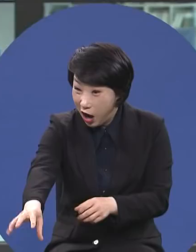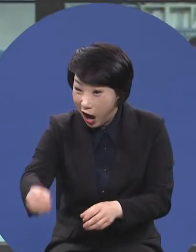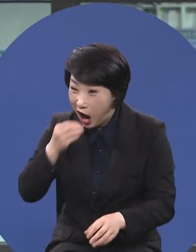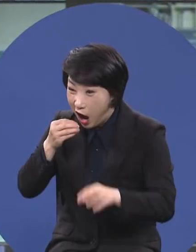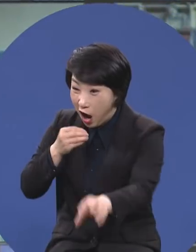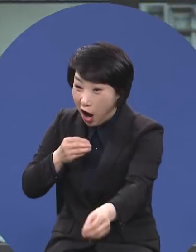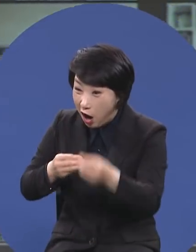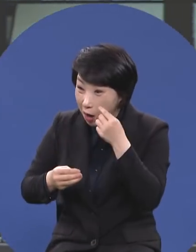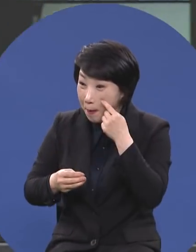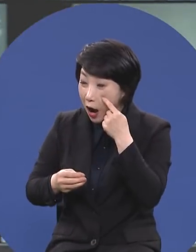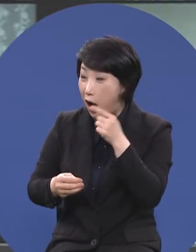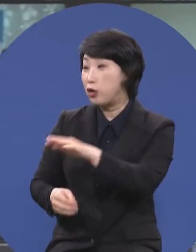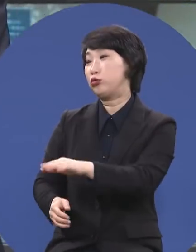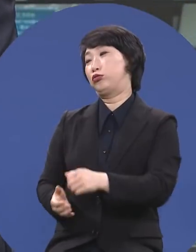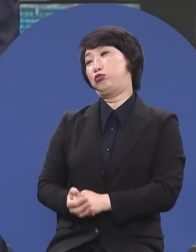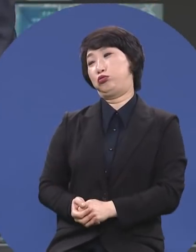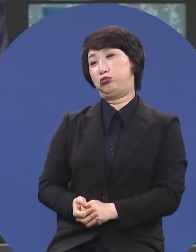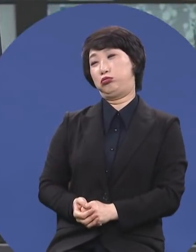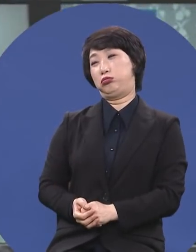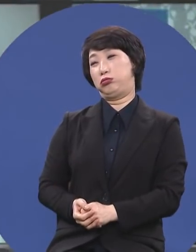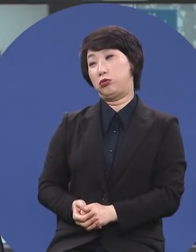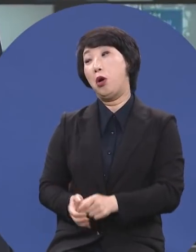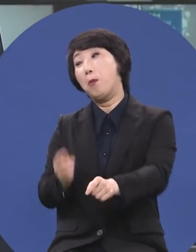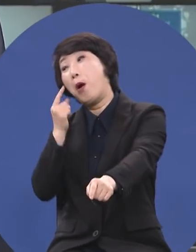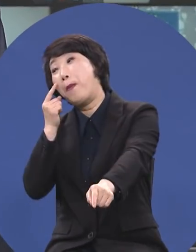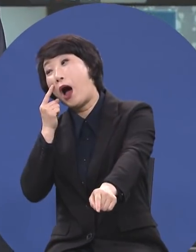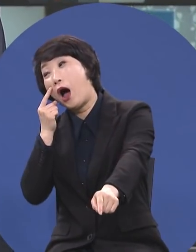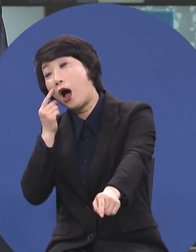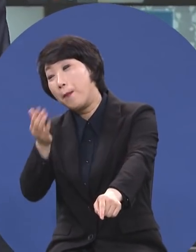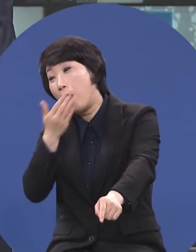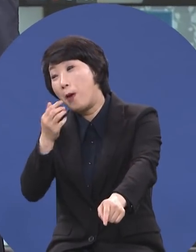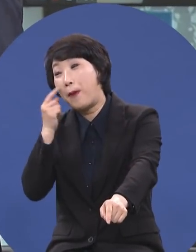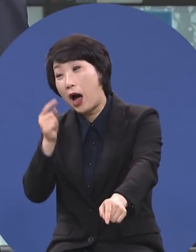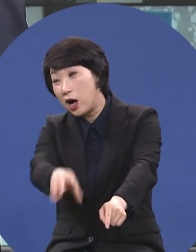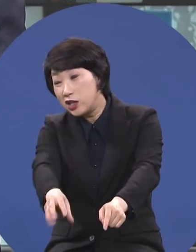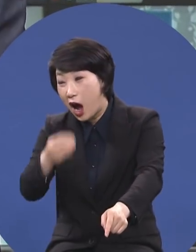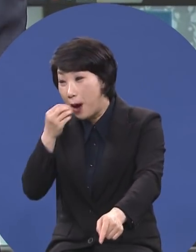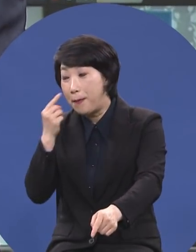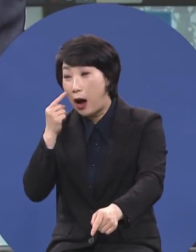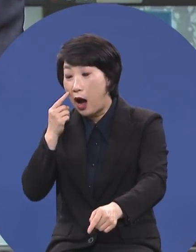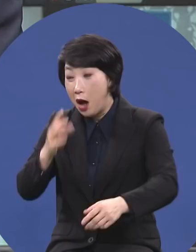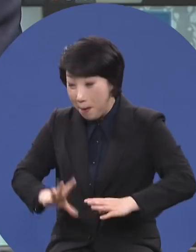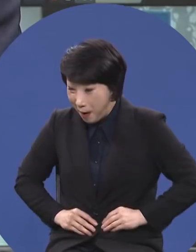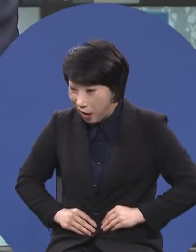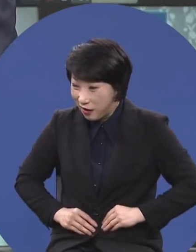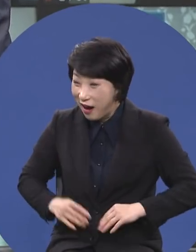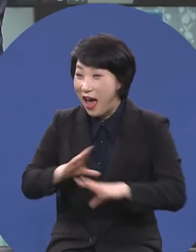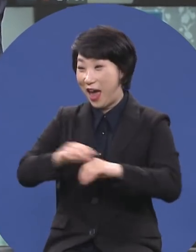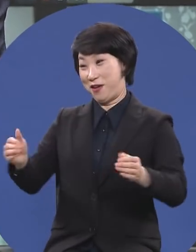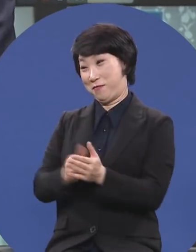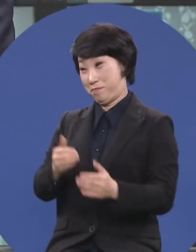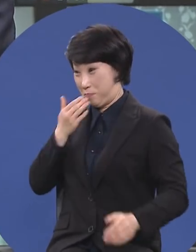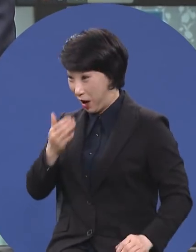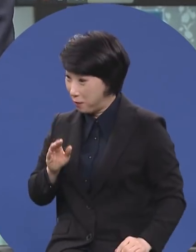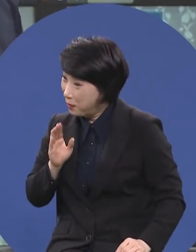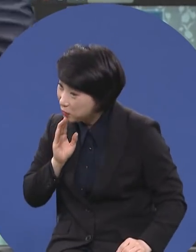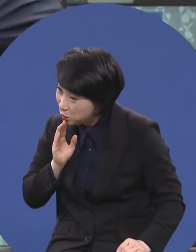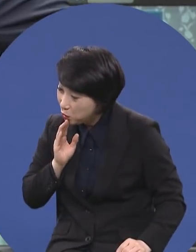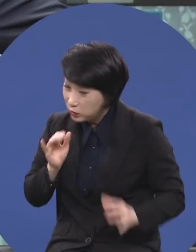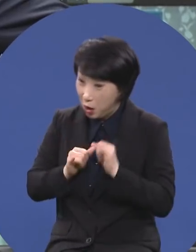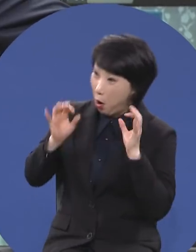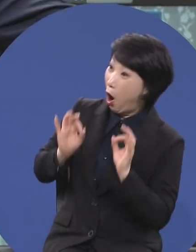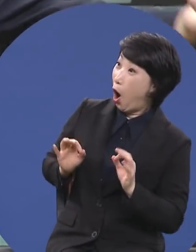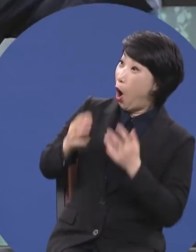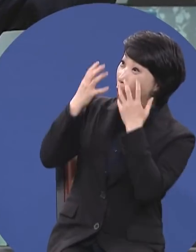떡 만들어서 먹을 수 있어. 한번 먹어봐. 그럼 내가 주린 창자도 해결하고